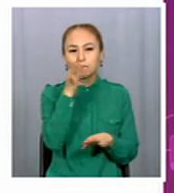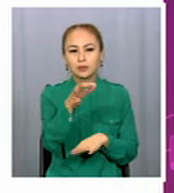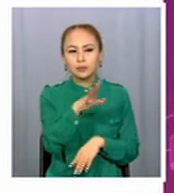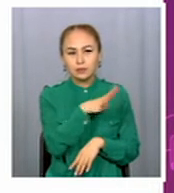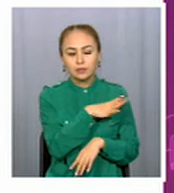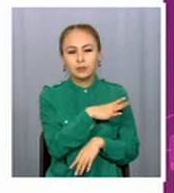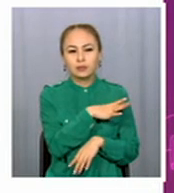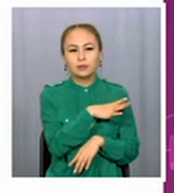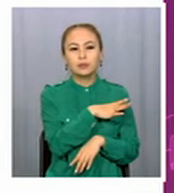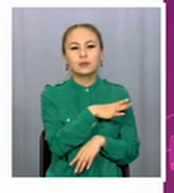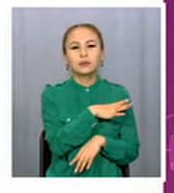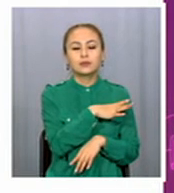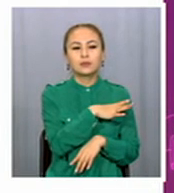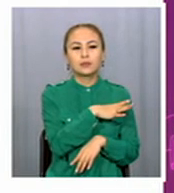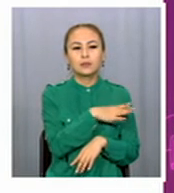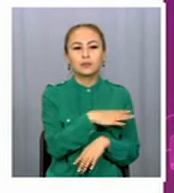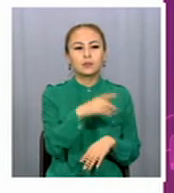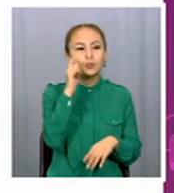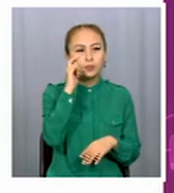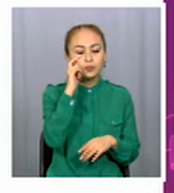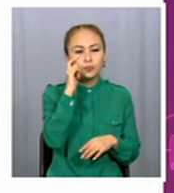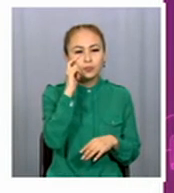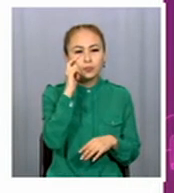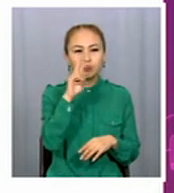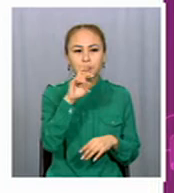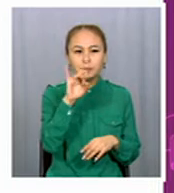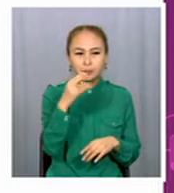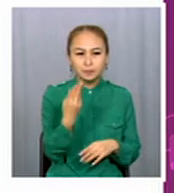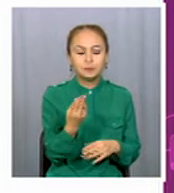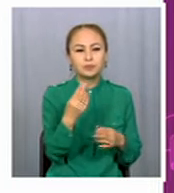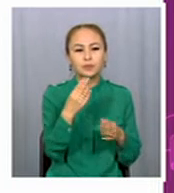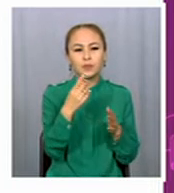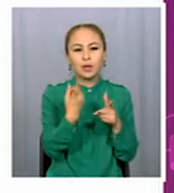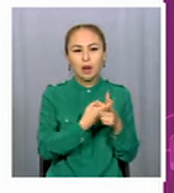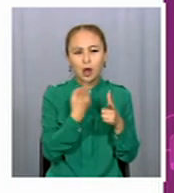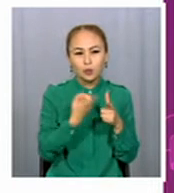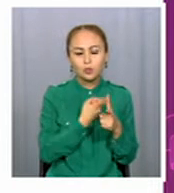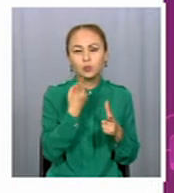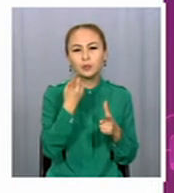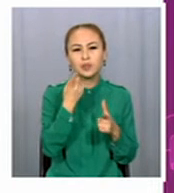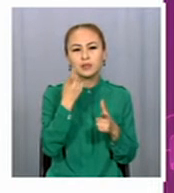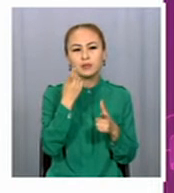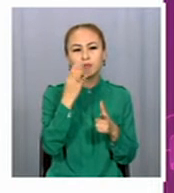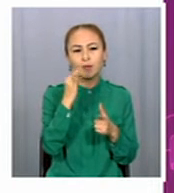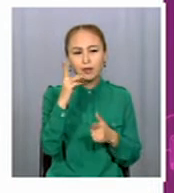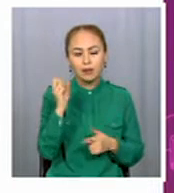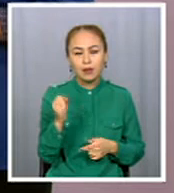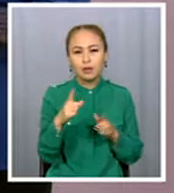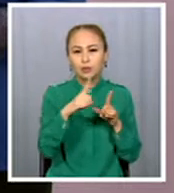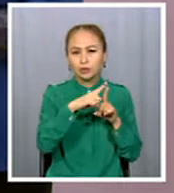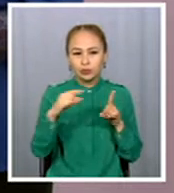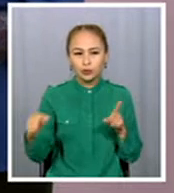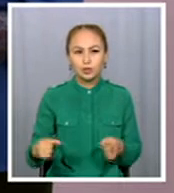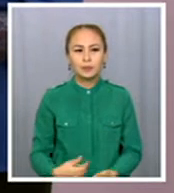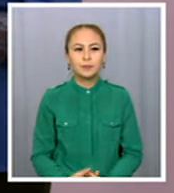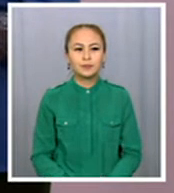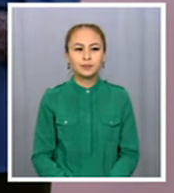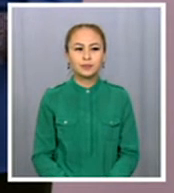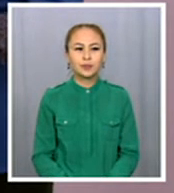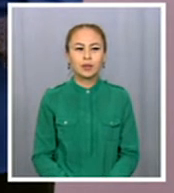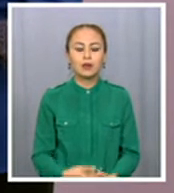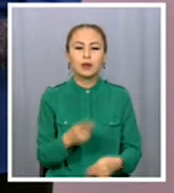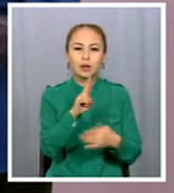таласты. Бұрыш, бұршақ, картоп қызылша, сәбіз ұзынша. Пышақ